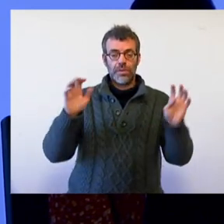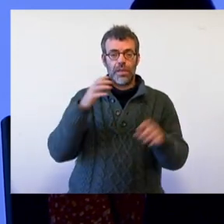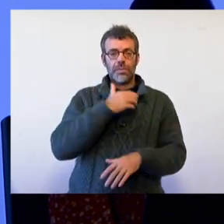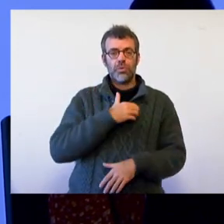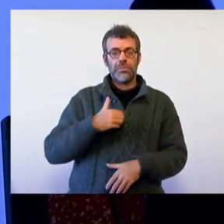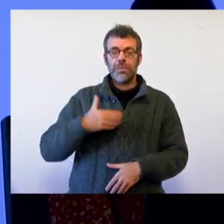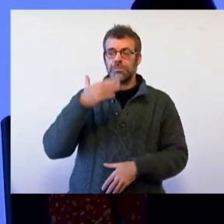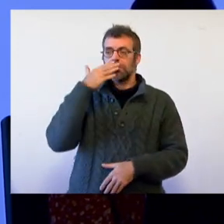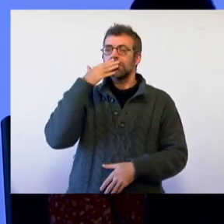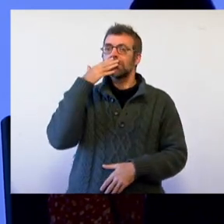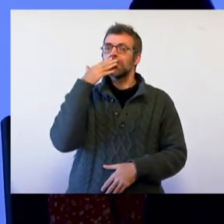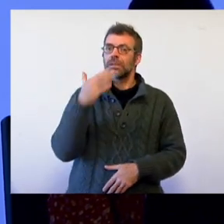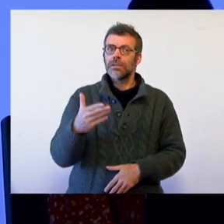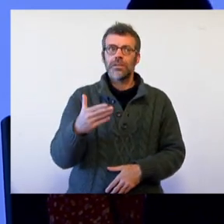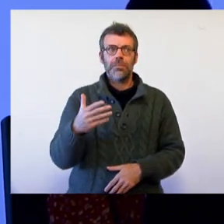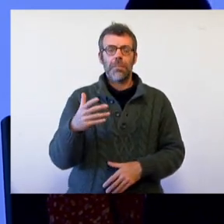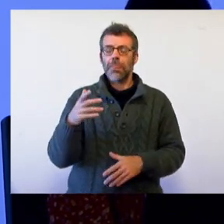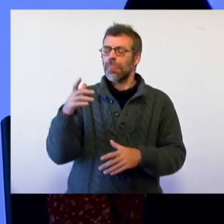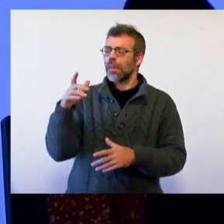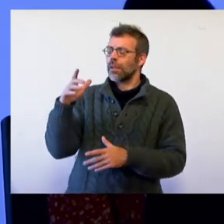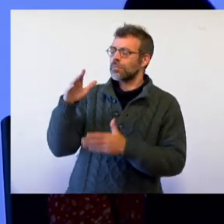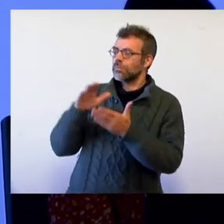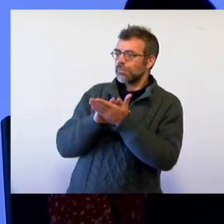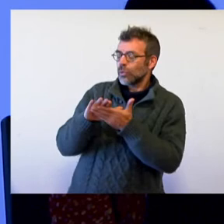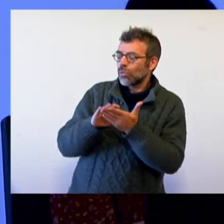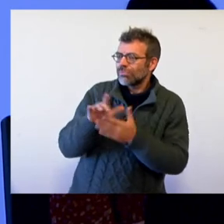Oui, Monsieur Travier.